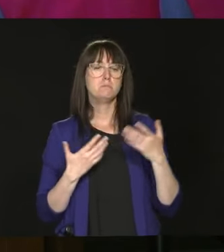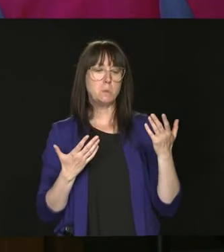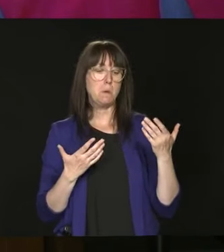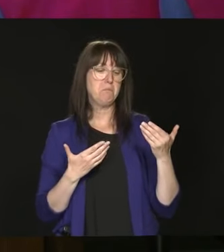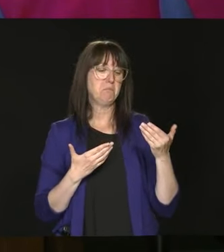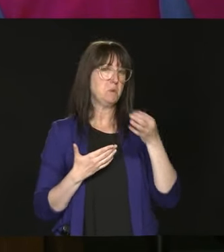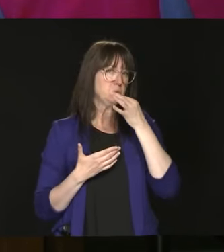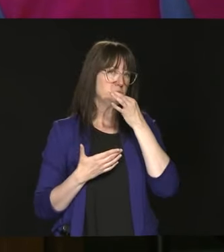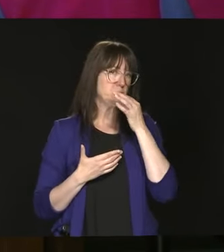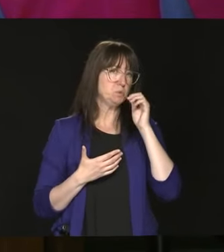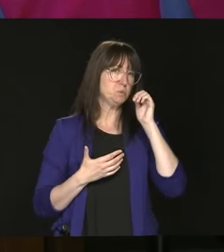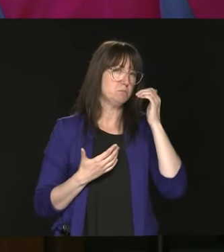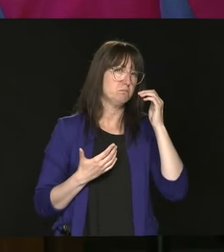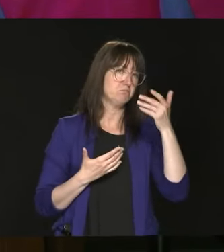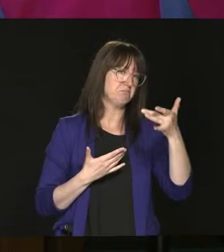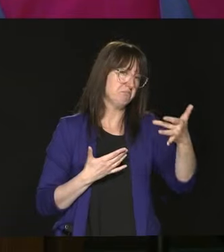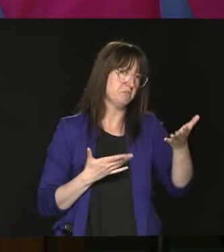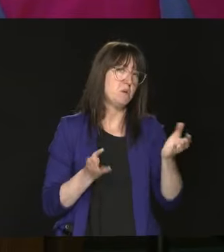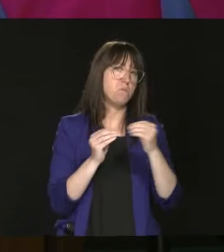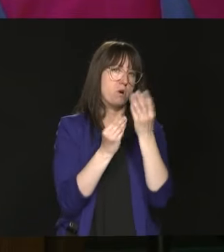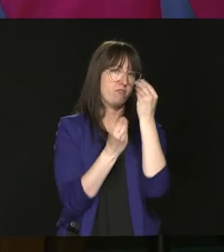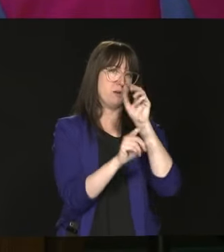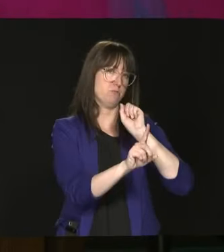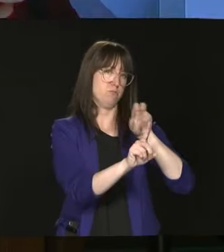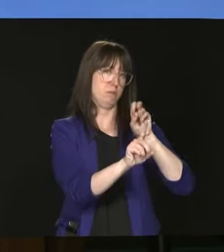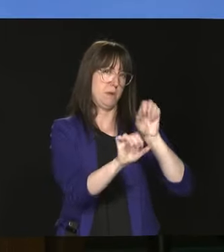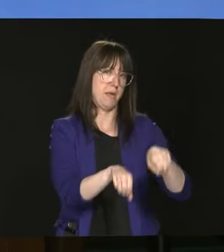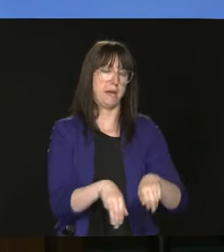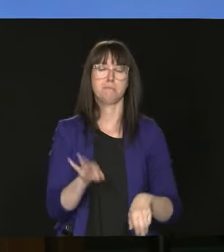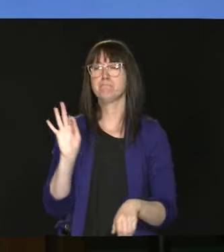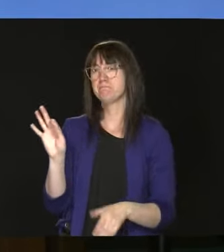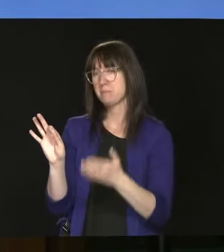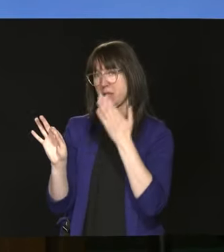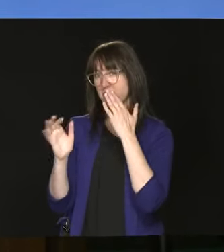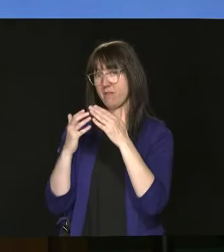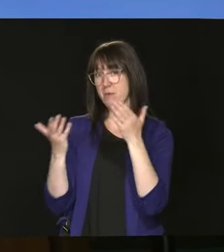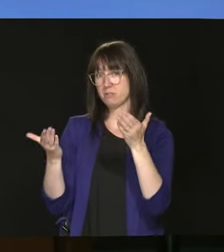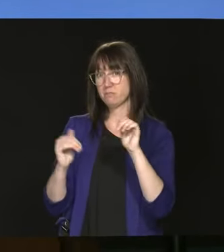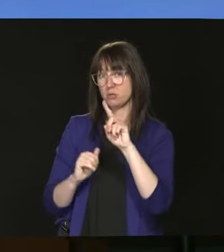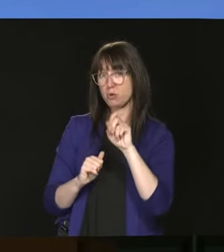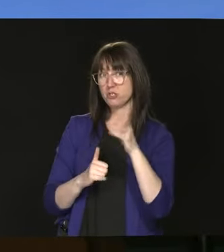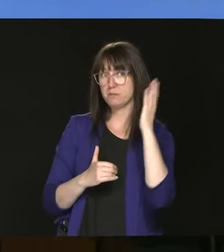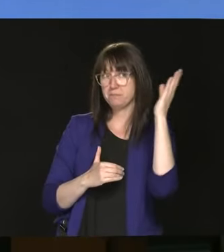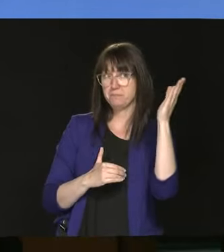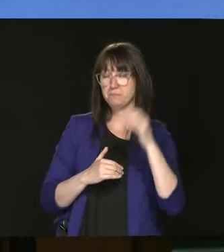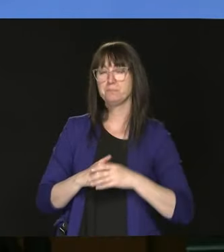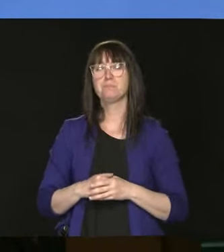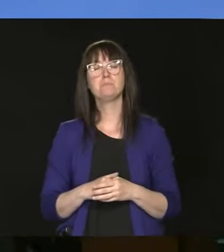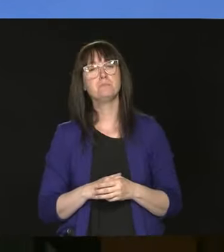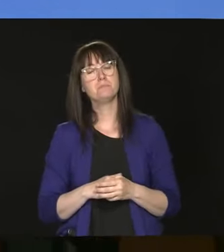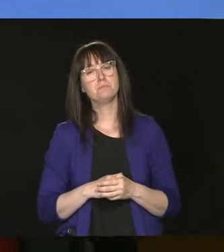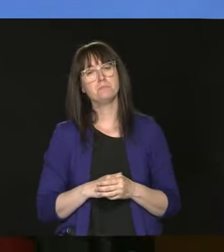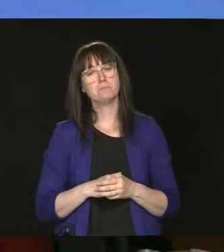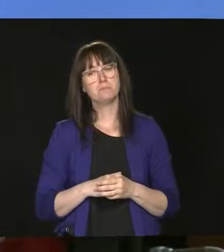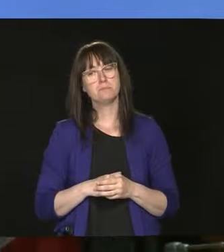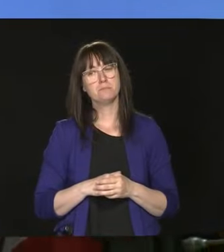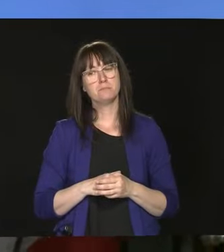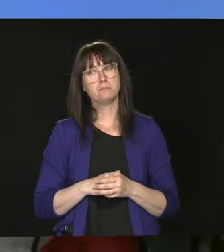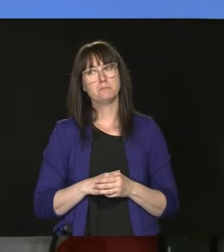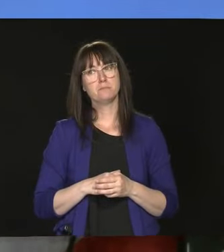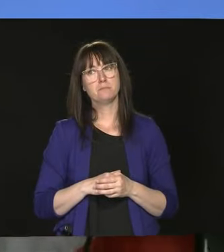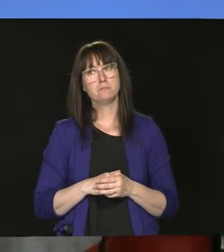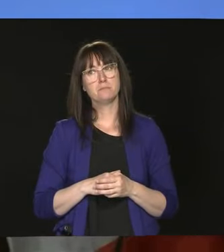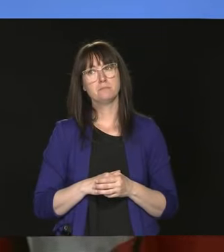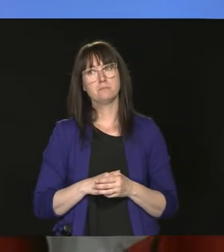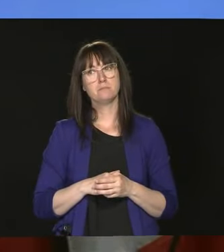to give you. Merci, Monsieur le Ministre. Thank you, Prochaine Minister. question, Next question, operator. Thank you. Merci. Our next question, notre prochaine question is from